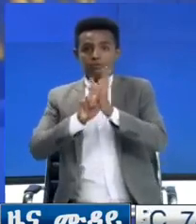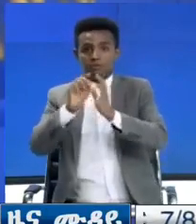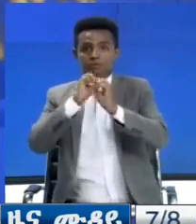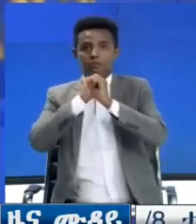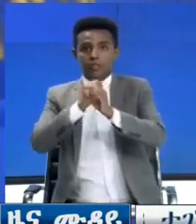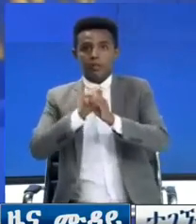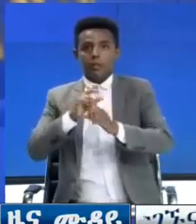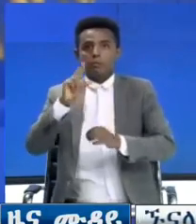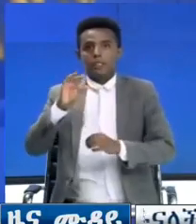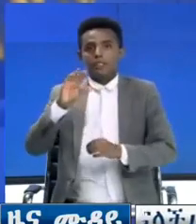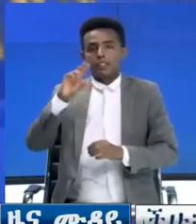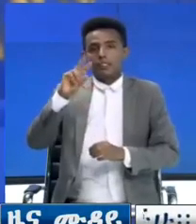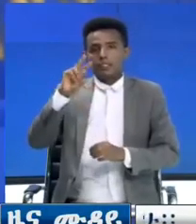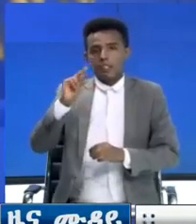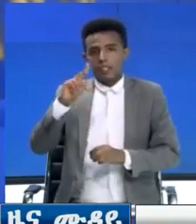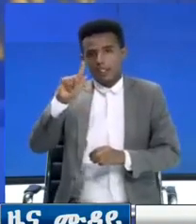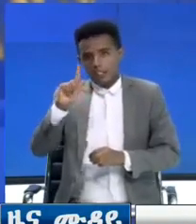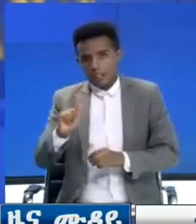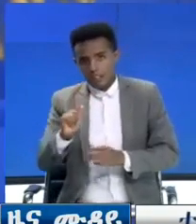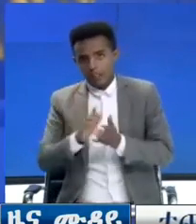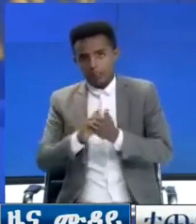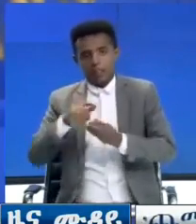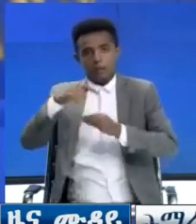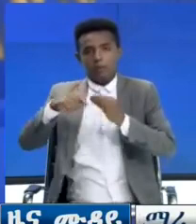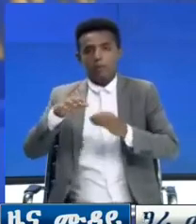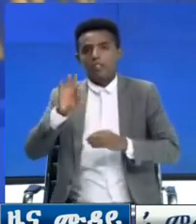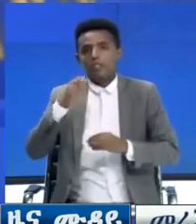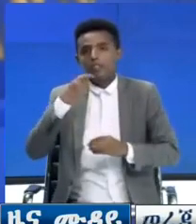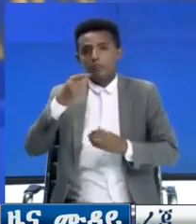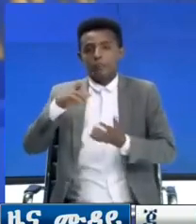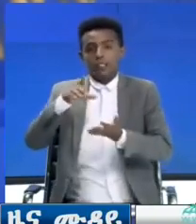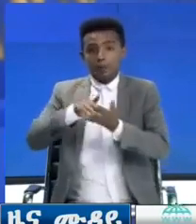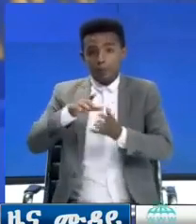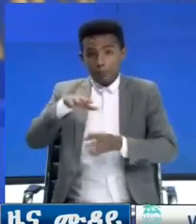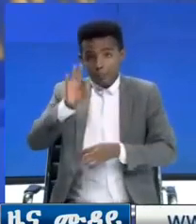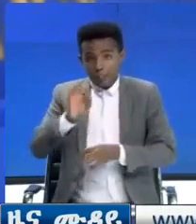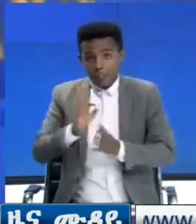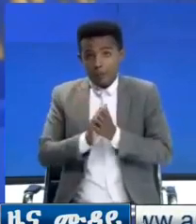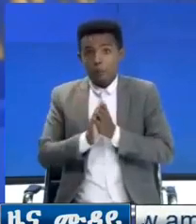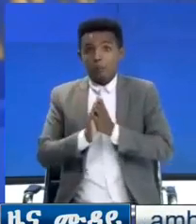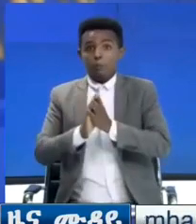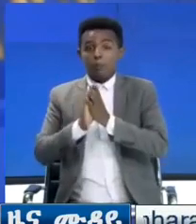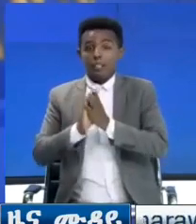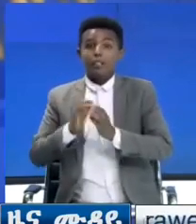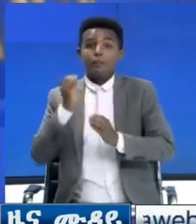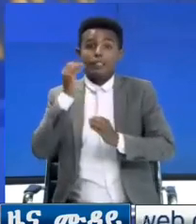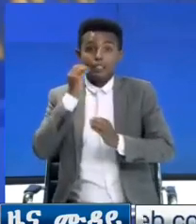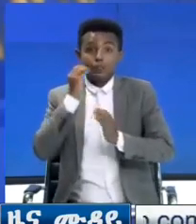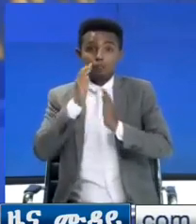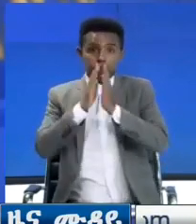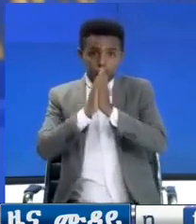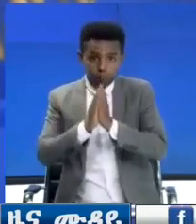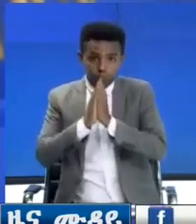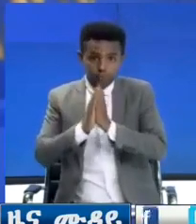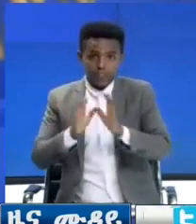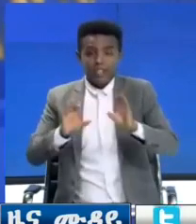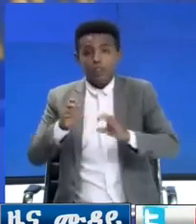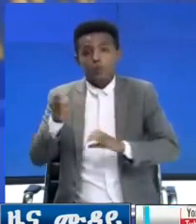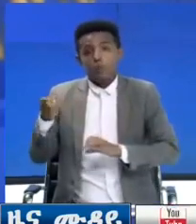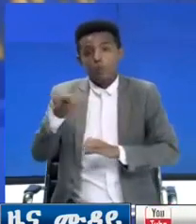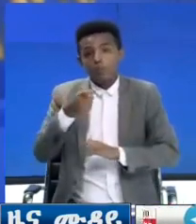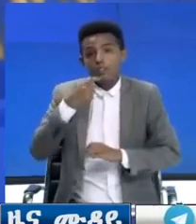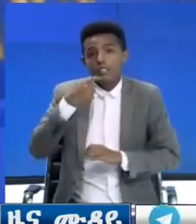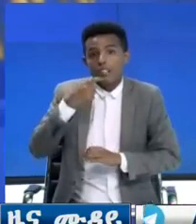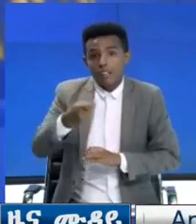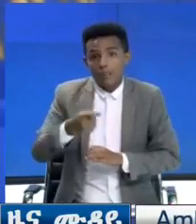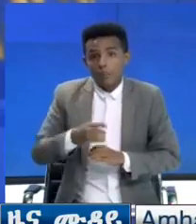ከተማ የሚገኙ የእምነት ተከታዮች ተናግረዋል። በከተማው የሚገኙ የእምነት ተከታዮችም በየቤታቸውም እየሰገዱ መሆኑን ለማወቅም ተችሏል። ዘገባውም